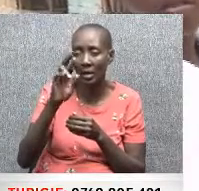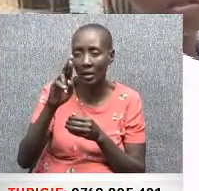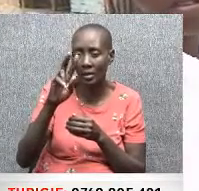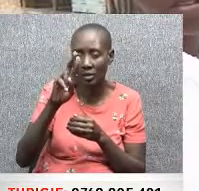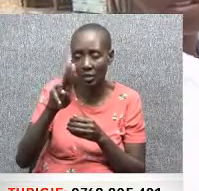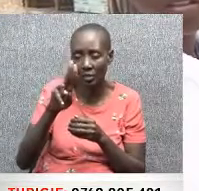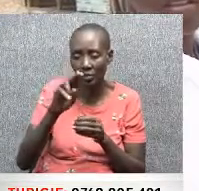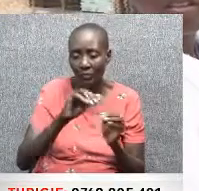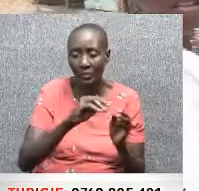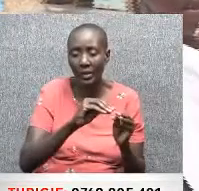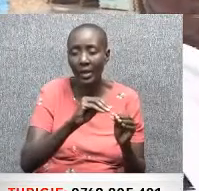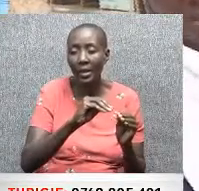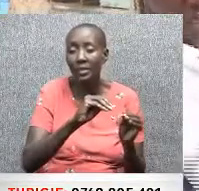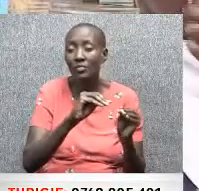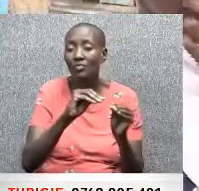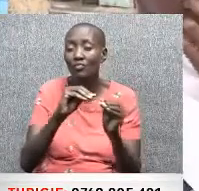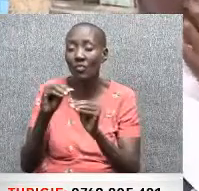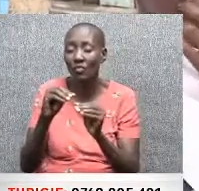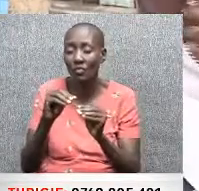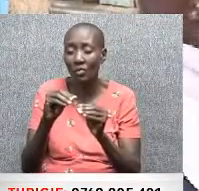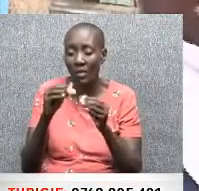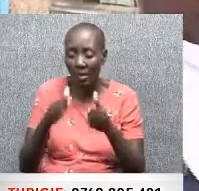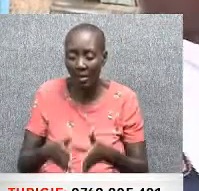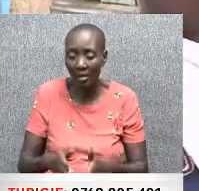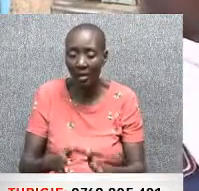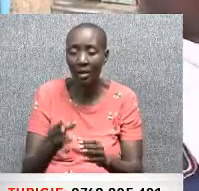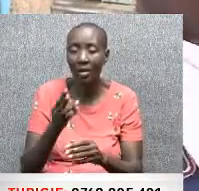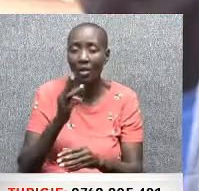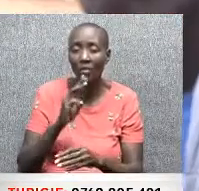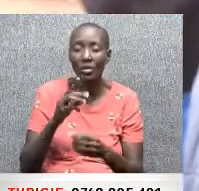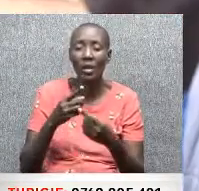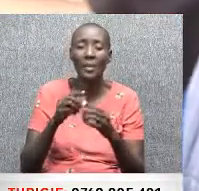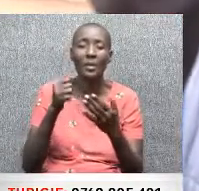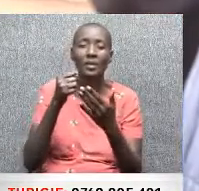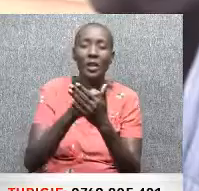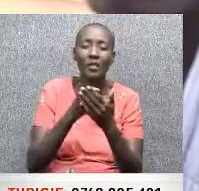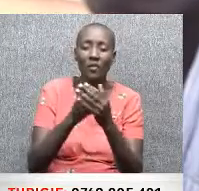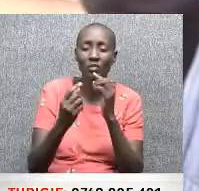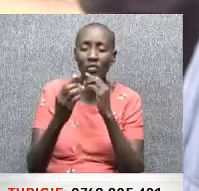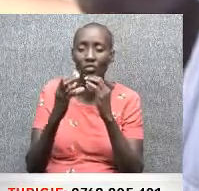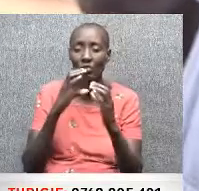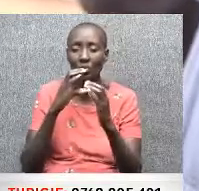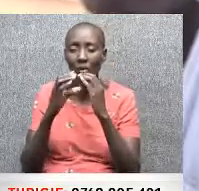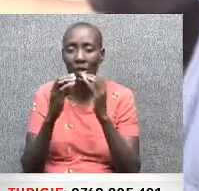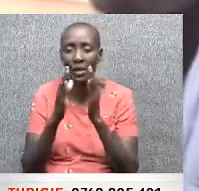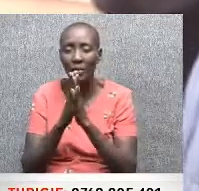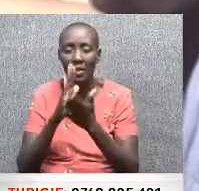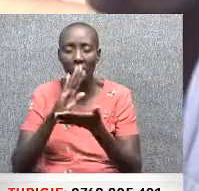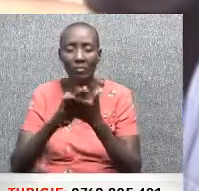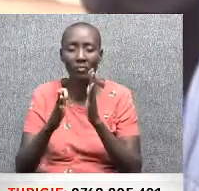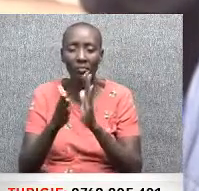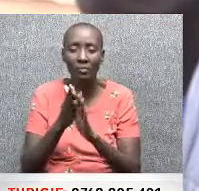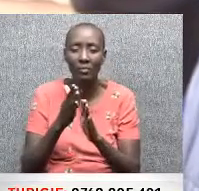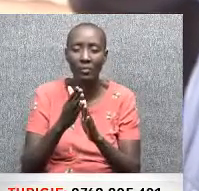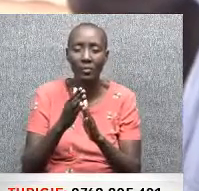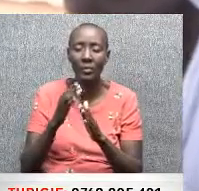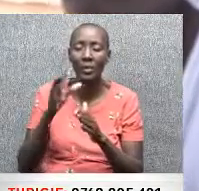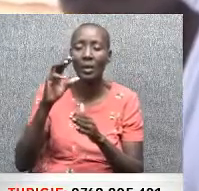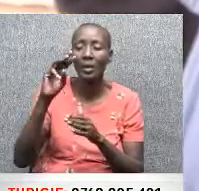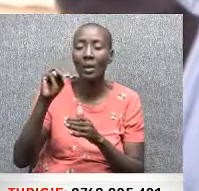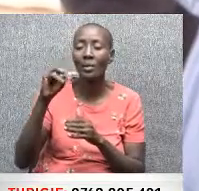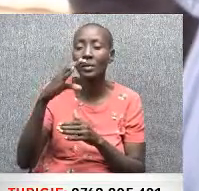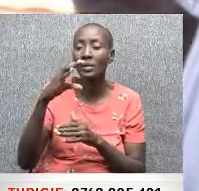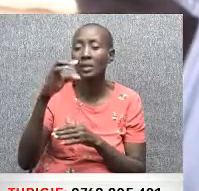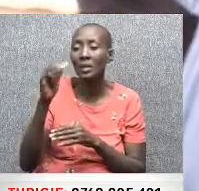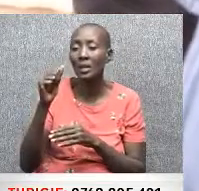juhudi zetu za kupata mwakilishi wadi huyo ziliambulia patupu. Ni kuwapeleka mahospitali, na kansela wetu, MCA wetu amekaa